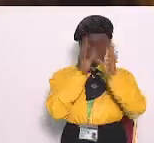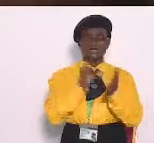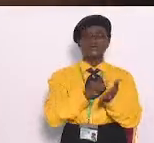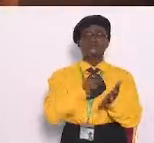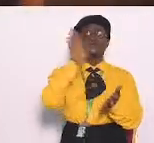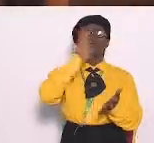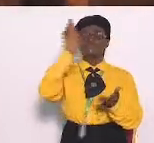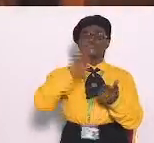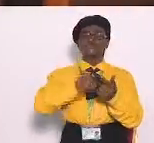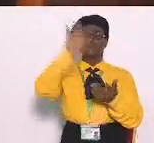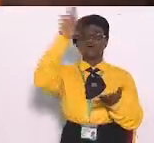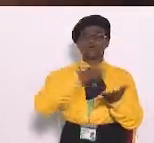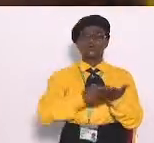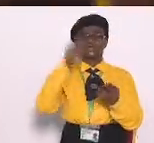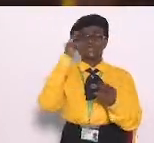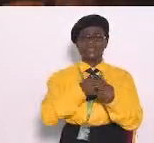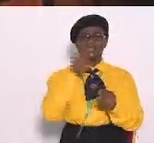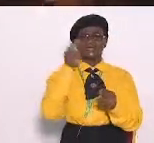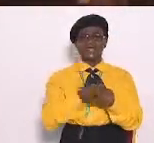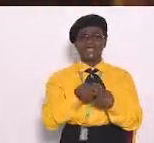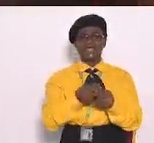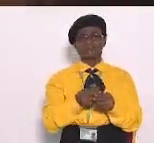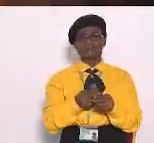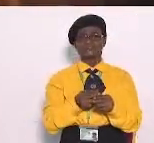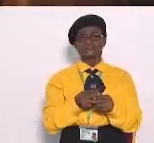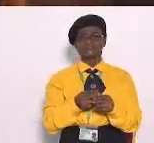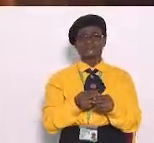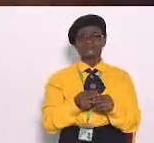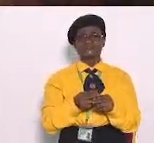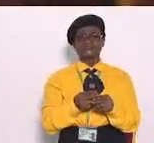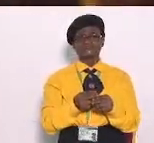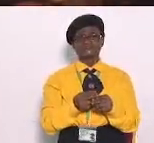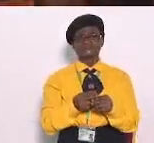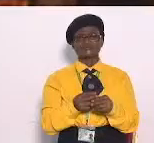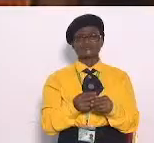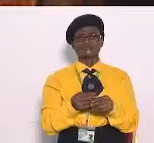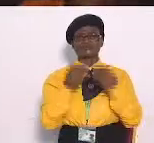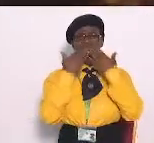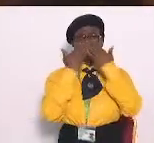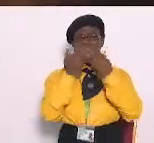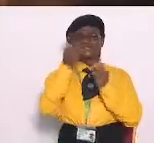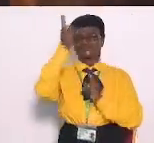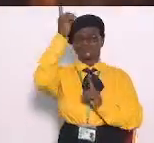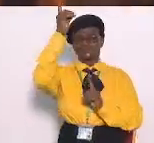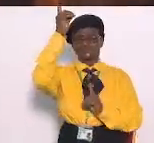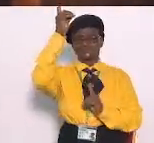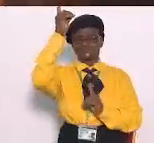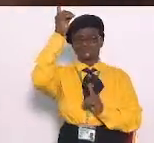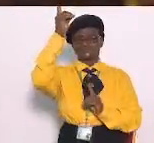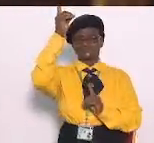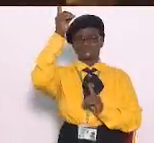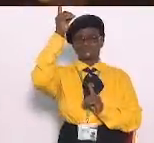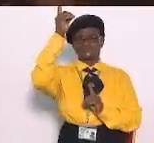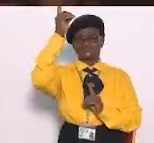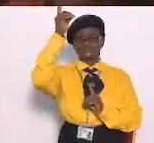Père gloire à ton saint nom merci